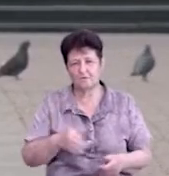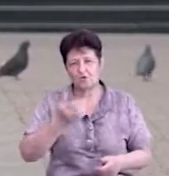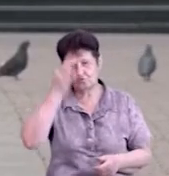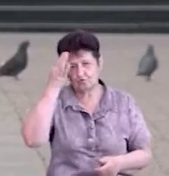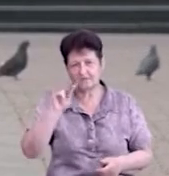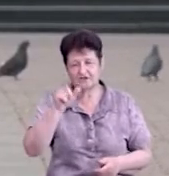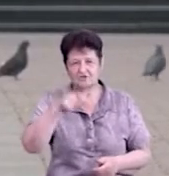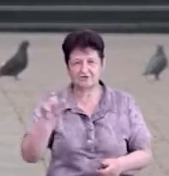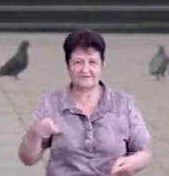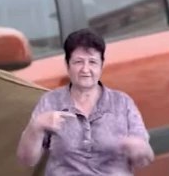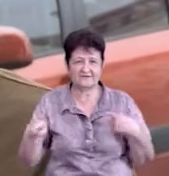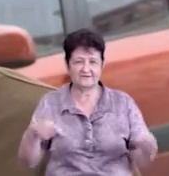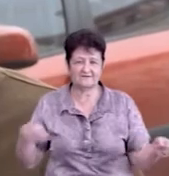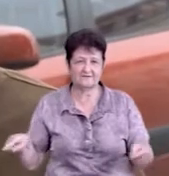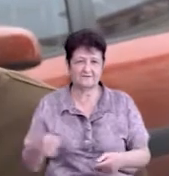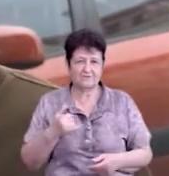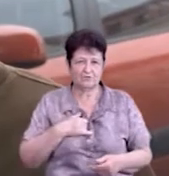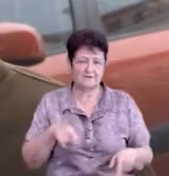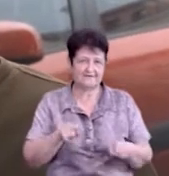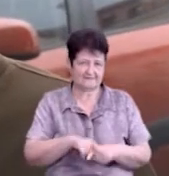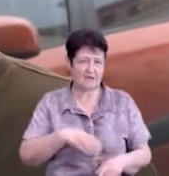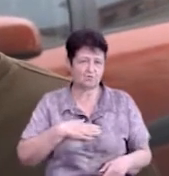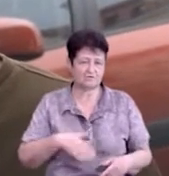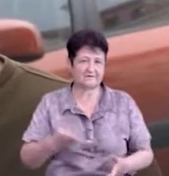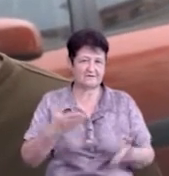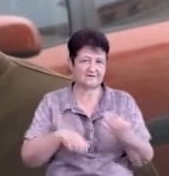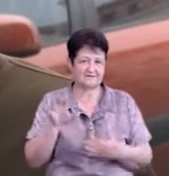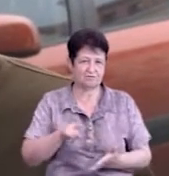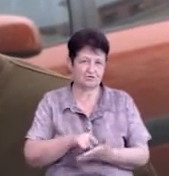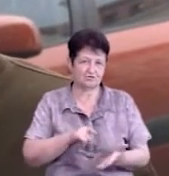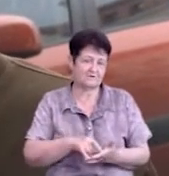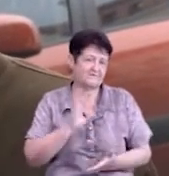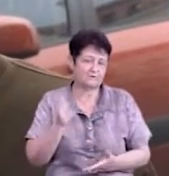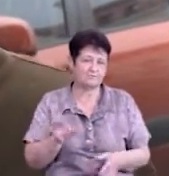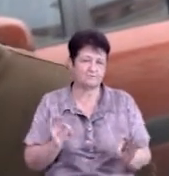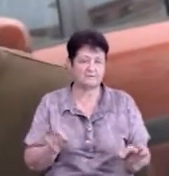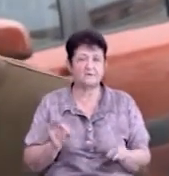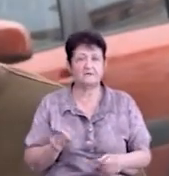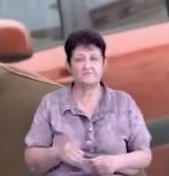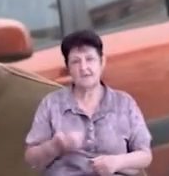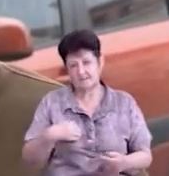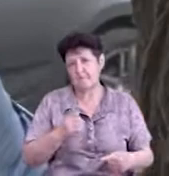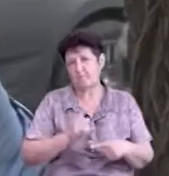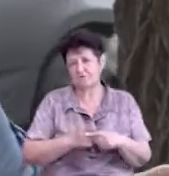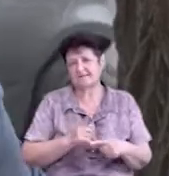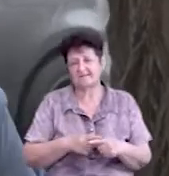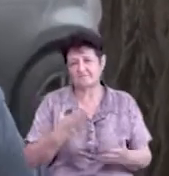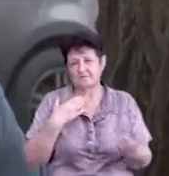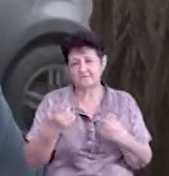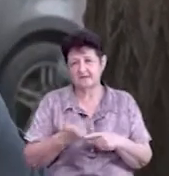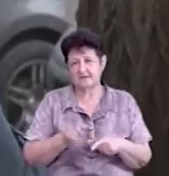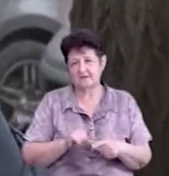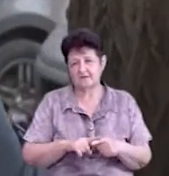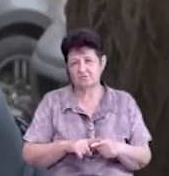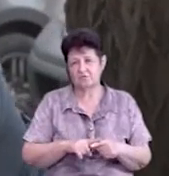цьому питанні розбігаються. На нас і так влаштовує, якщо будуть жабки, ну, теж прикольно. Ну, позитивно відносимось. Це, извините